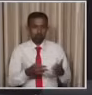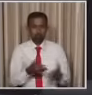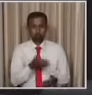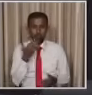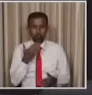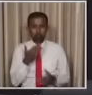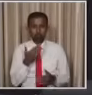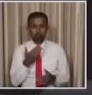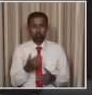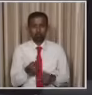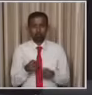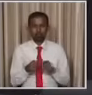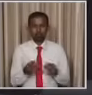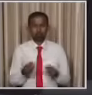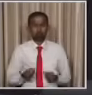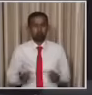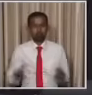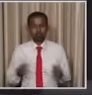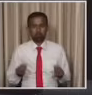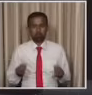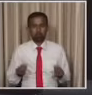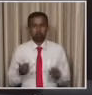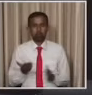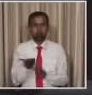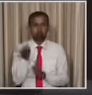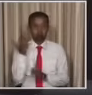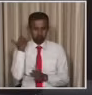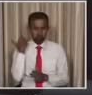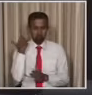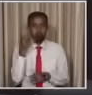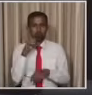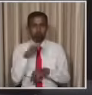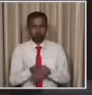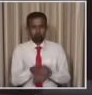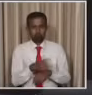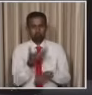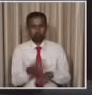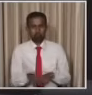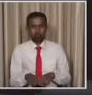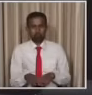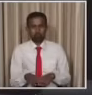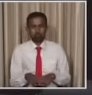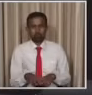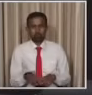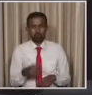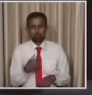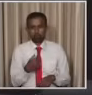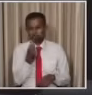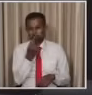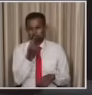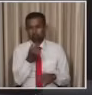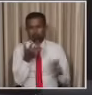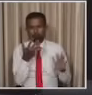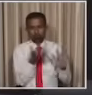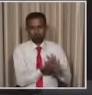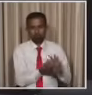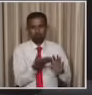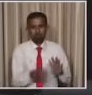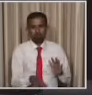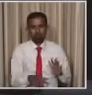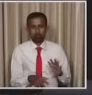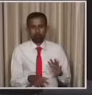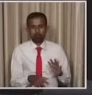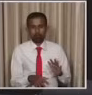වෙලා විතරක් මදි කියන එක මේ පහුගිය කාලේ සිද්ධිය ඔප්පු කරා. අපිට කොතන හරි වැරදිලා තියෙනවා.